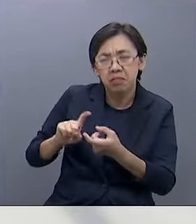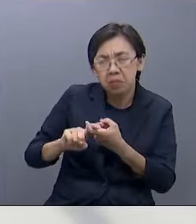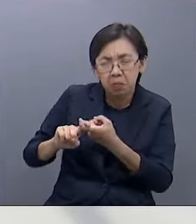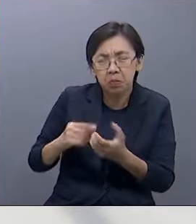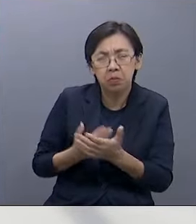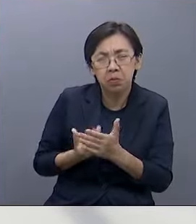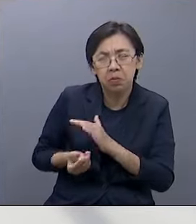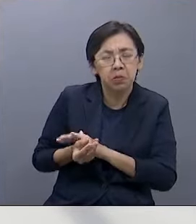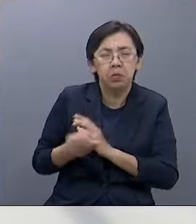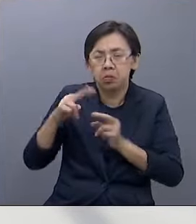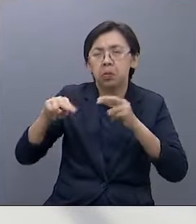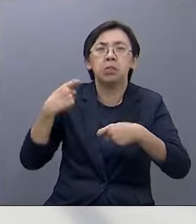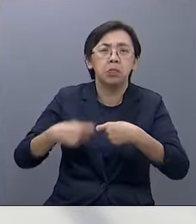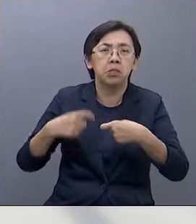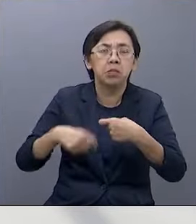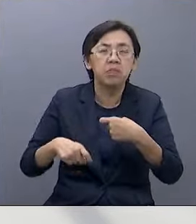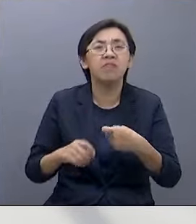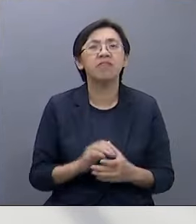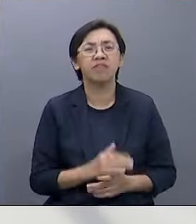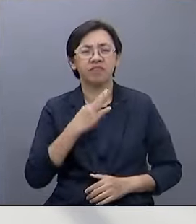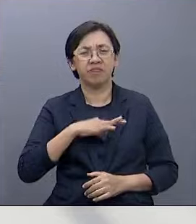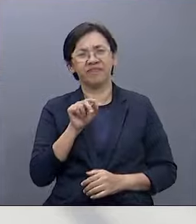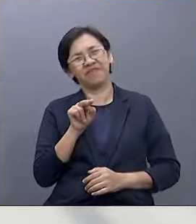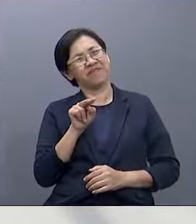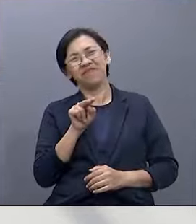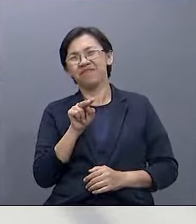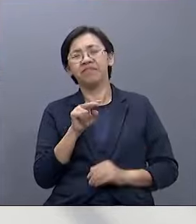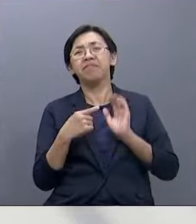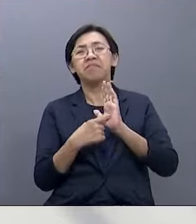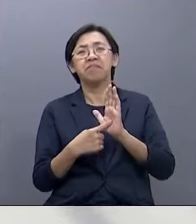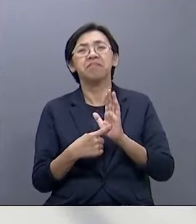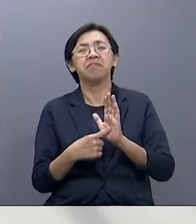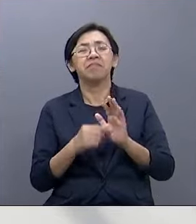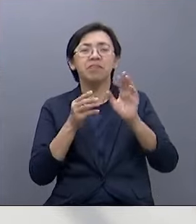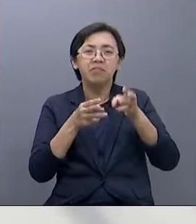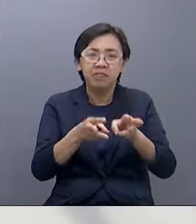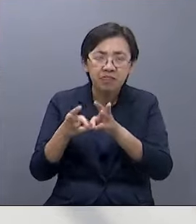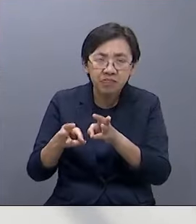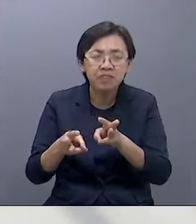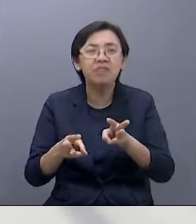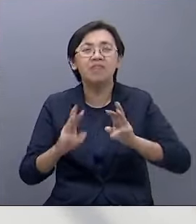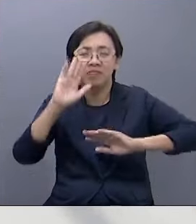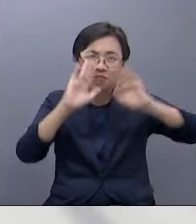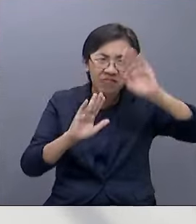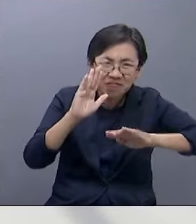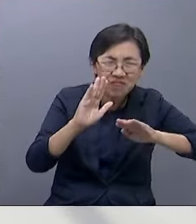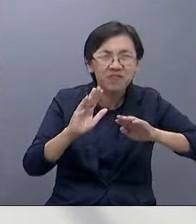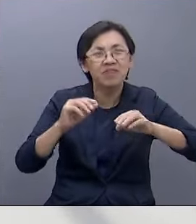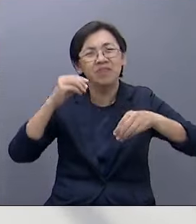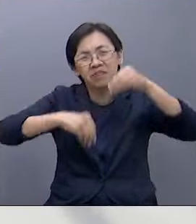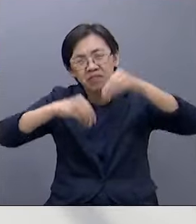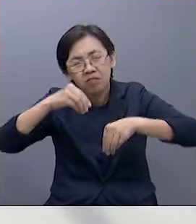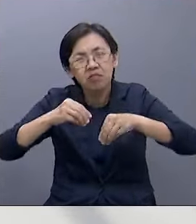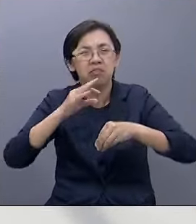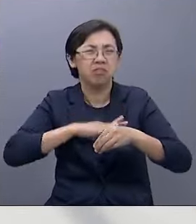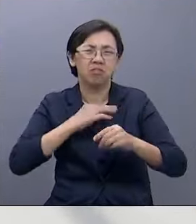โอ้มันหายากจริงๆค่ะแต่ว่าสิ่งที่มันปรากฏออกมาอาจจะสะท้อนได้ถึงรูปแบบวิธีการเลือกที่ไม่น่าจะสอดคล้องหรือเป็นไปตาม